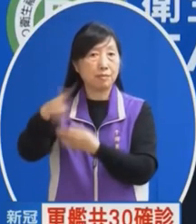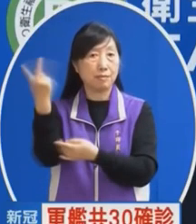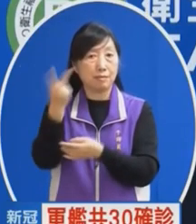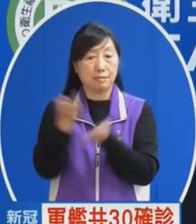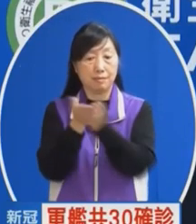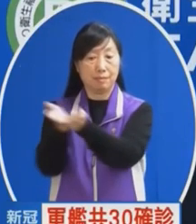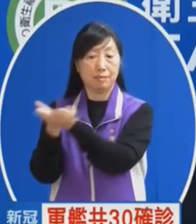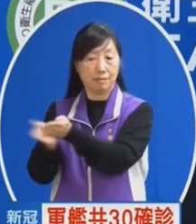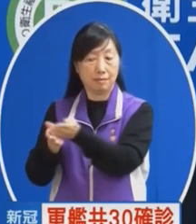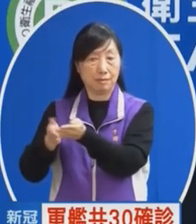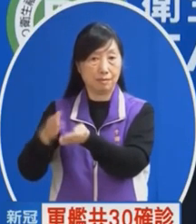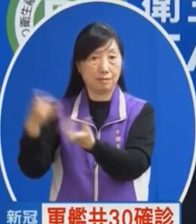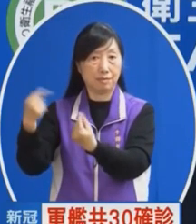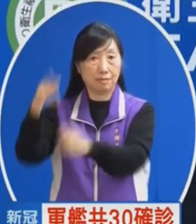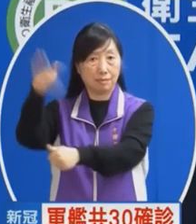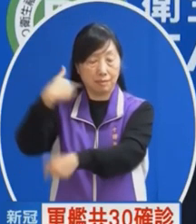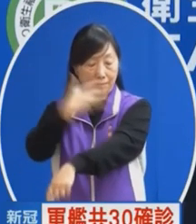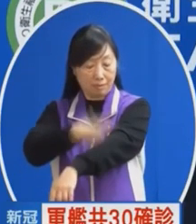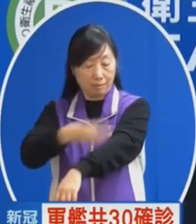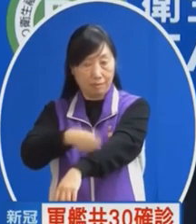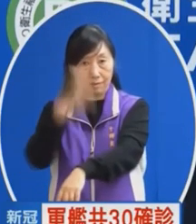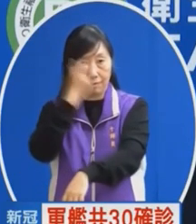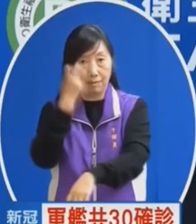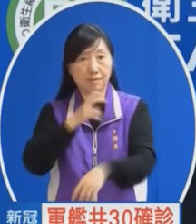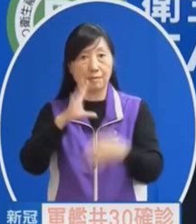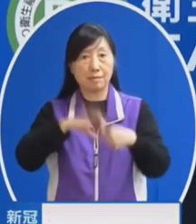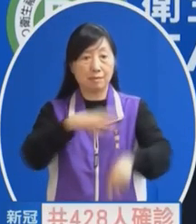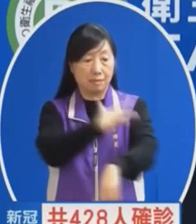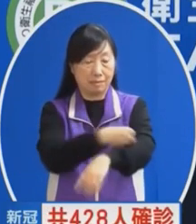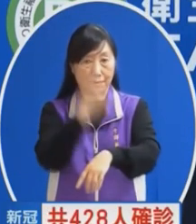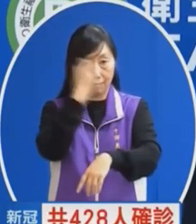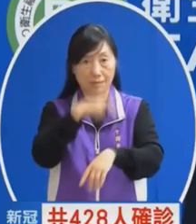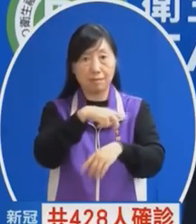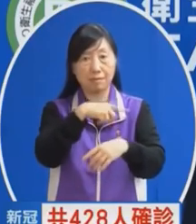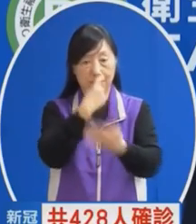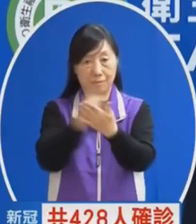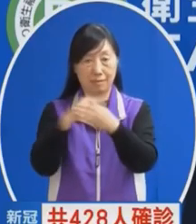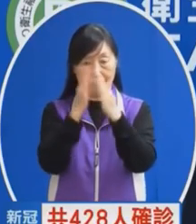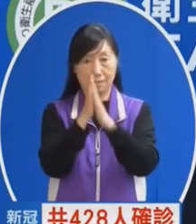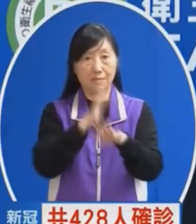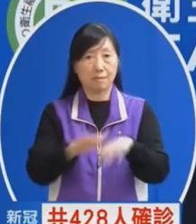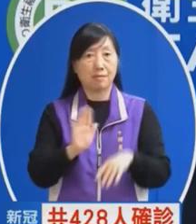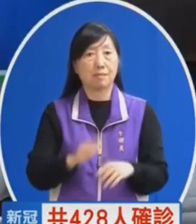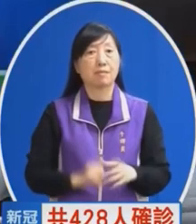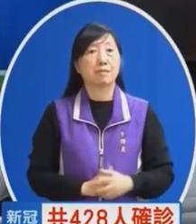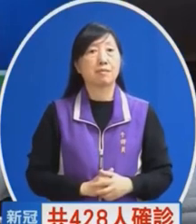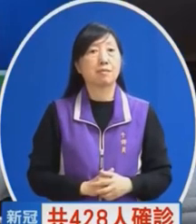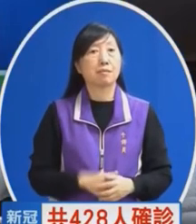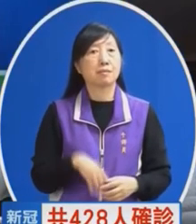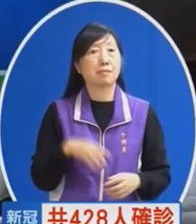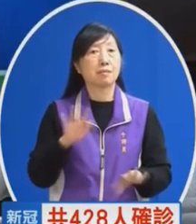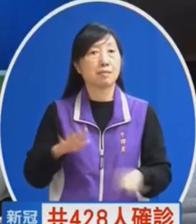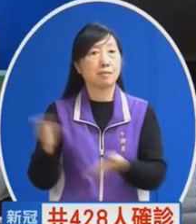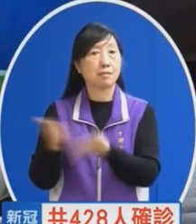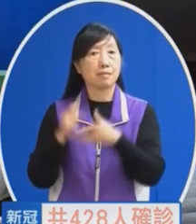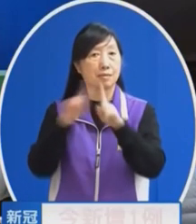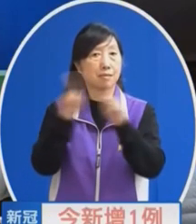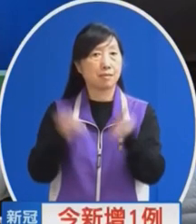哈也陆续在抽血，所以血液的检查都会有。好，那至于刚刚其他是请张教